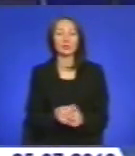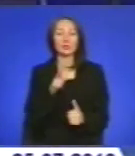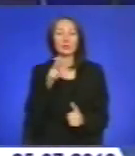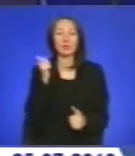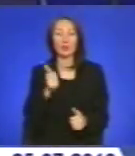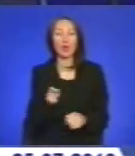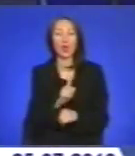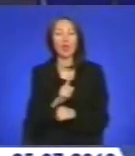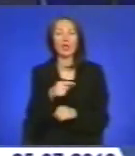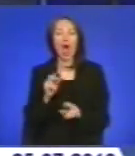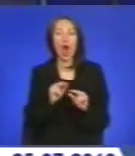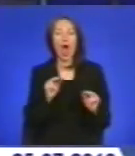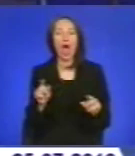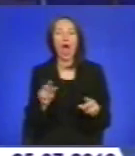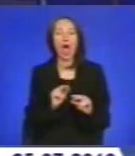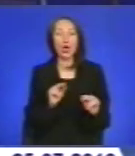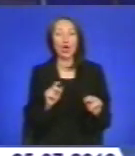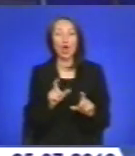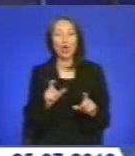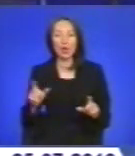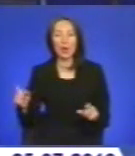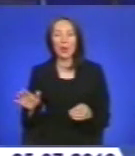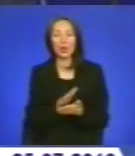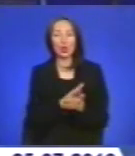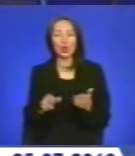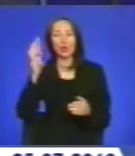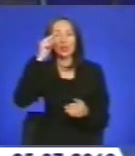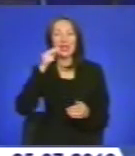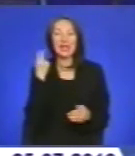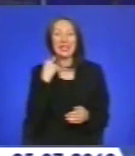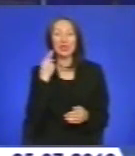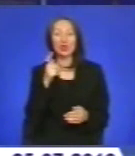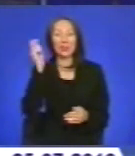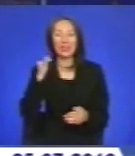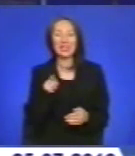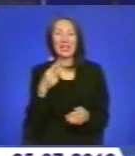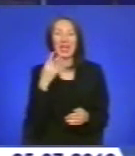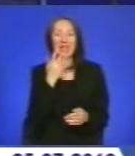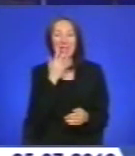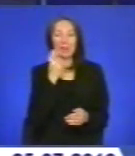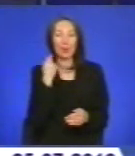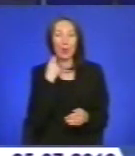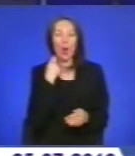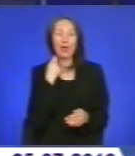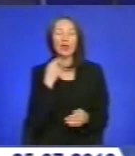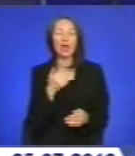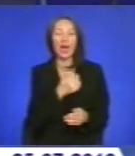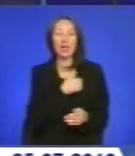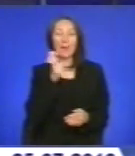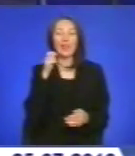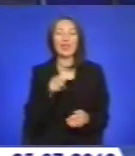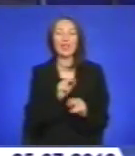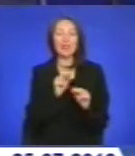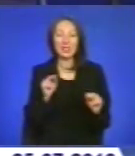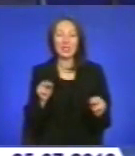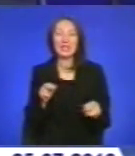3 тижні тернопільські школярі безкоштовно вивчають англійську. Щоб навчити їх іноземної, викликався приїхати учитель з Канади